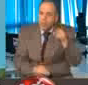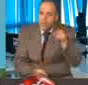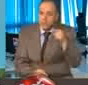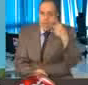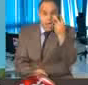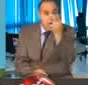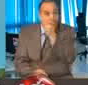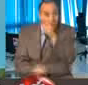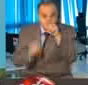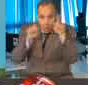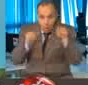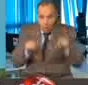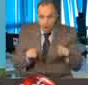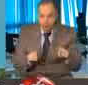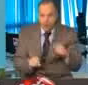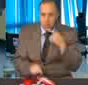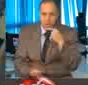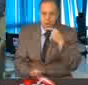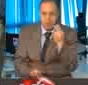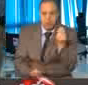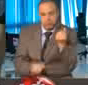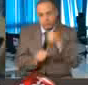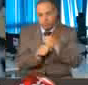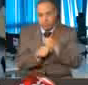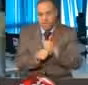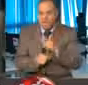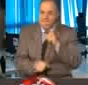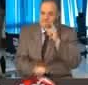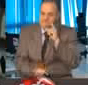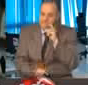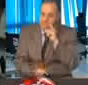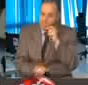لوحات أثثت معرض الفنانات المغاربيات.